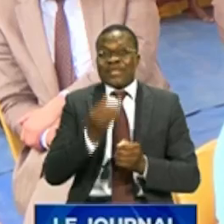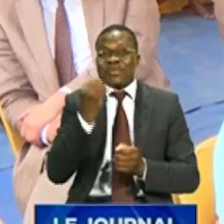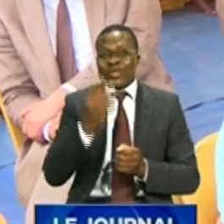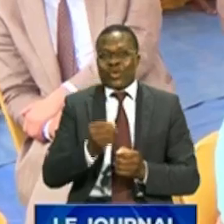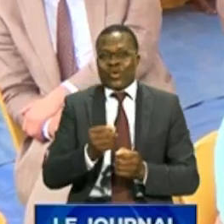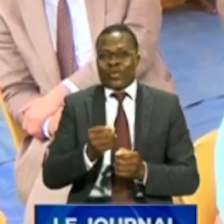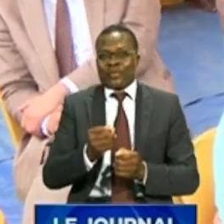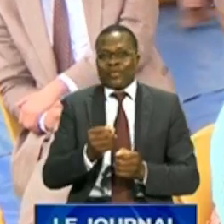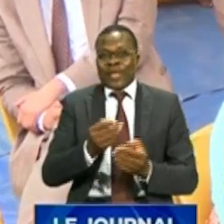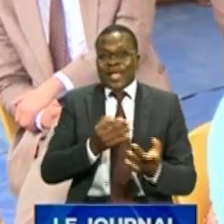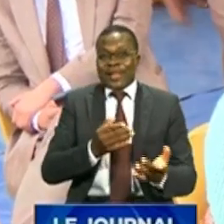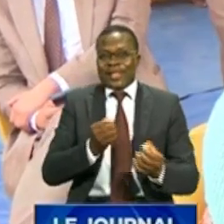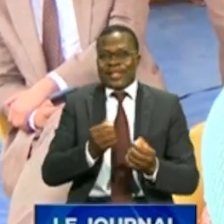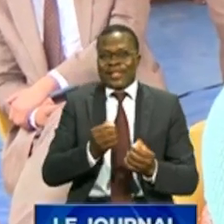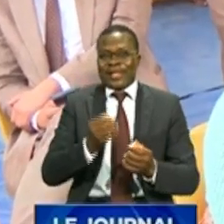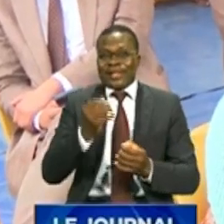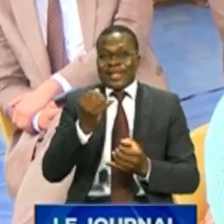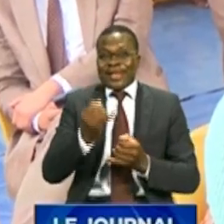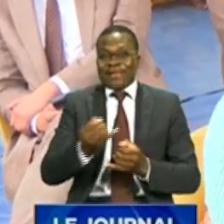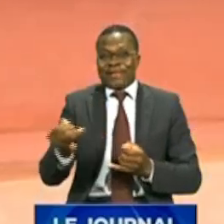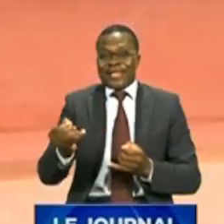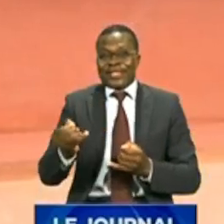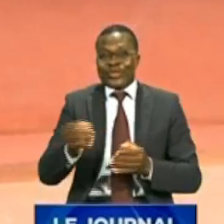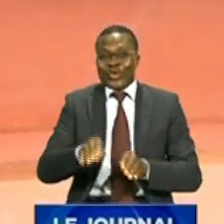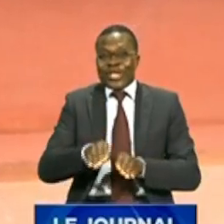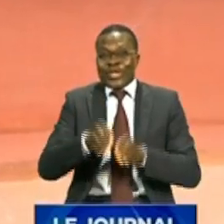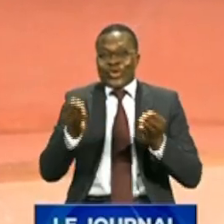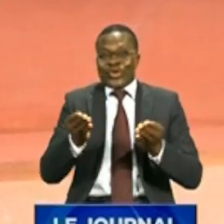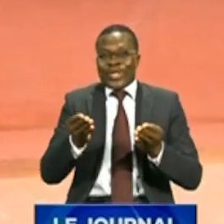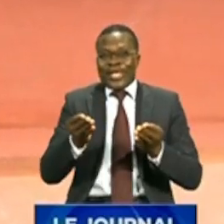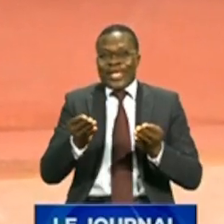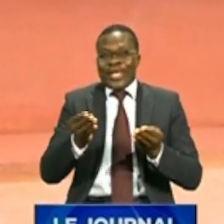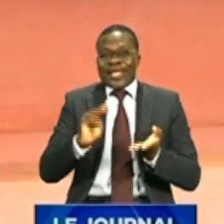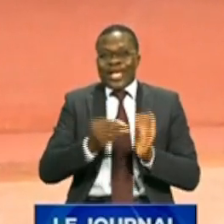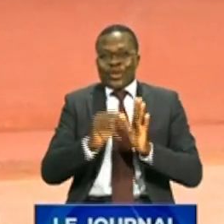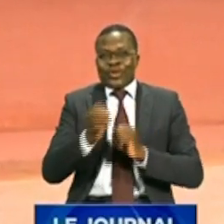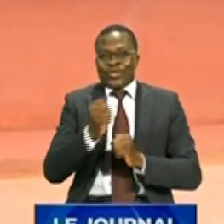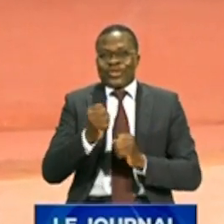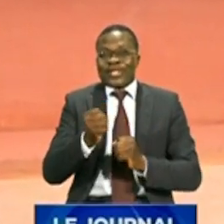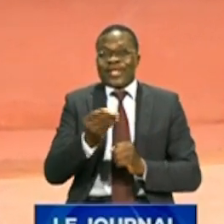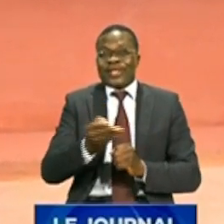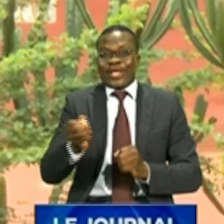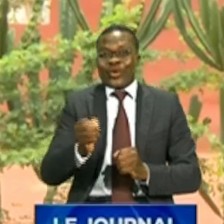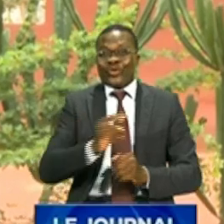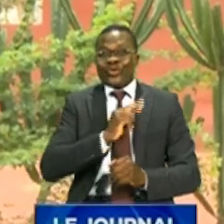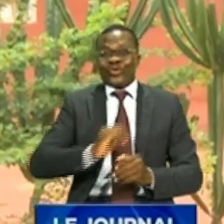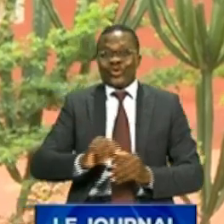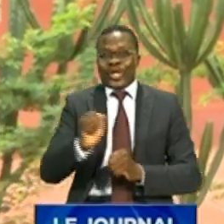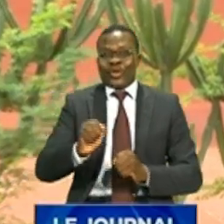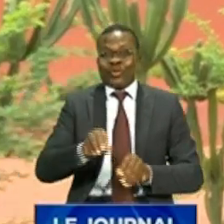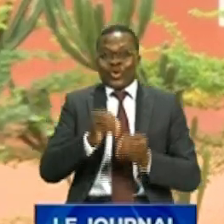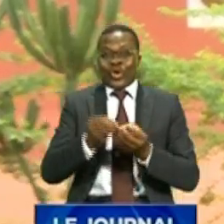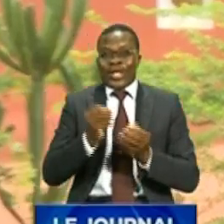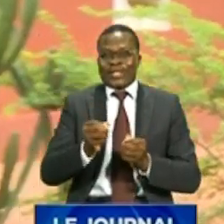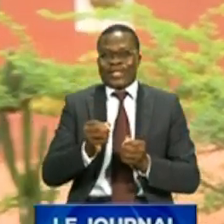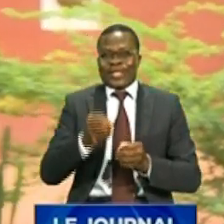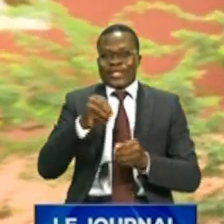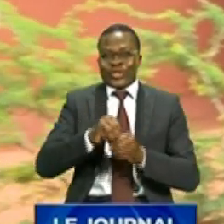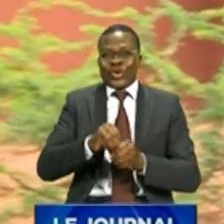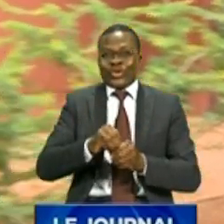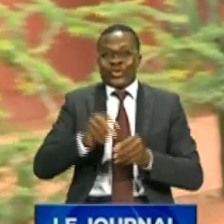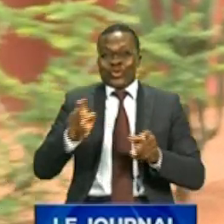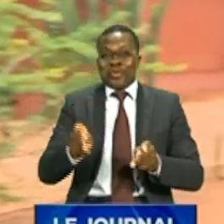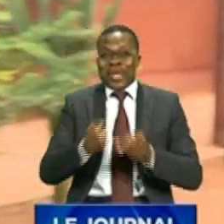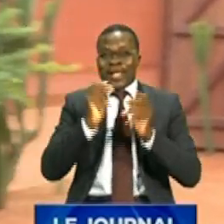région. En attendant, l'infrastructure inaugurée allie modernité et vestiges royaux. L'organisation d'ensemble du